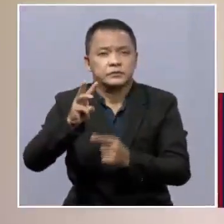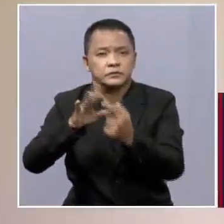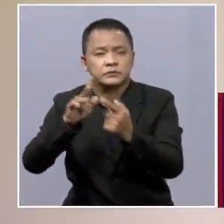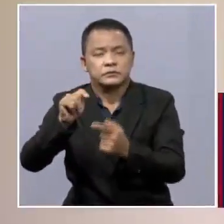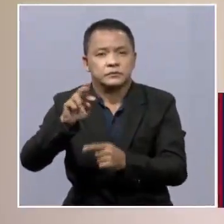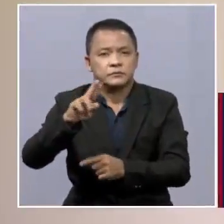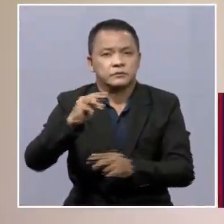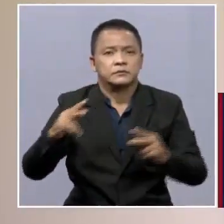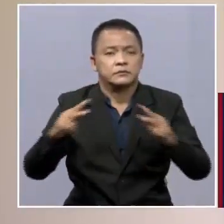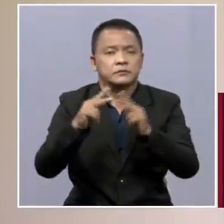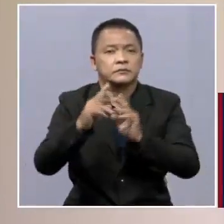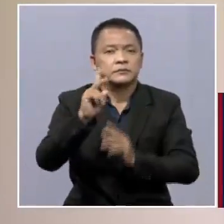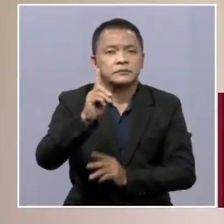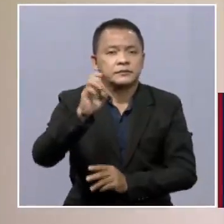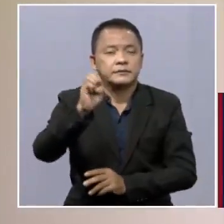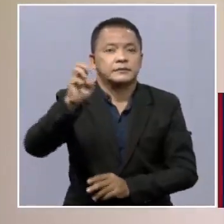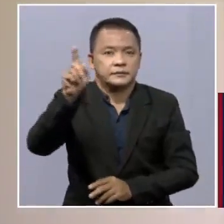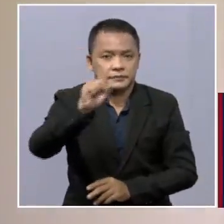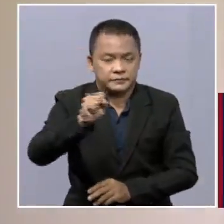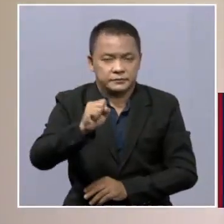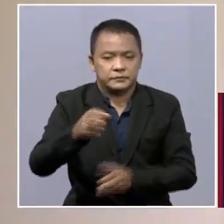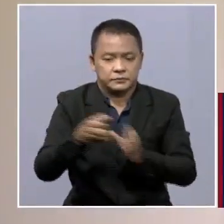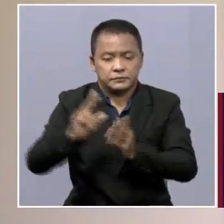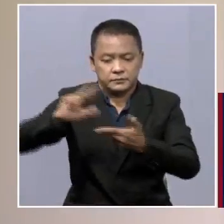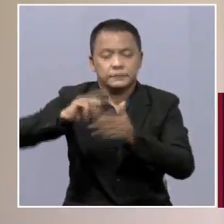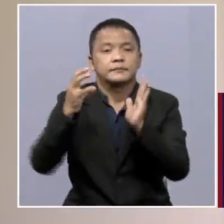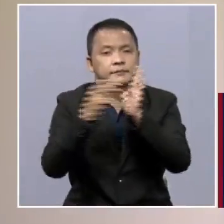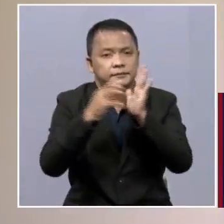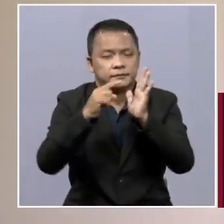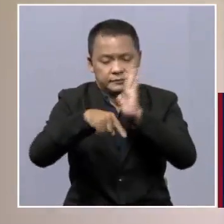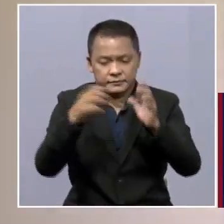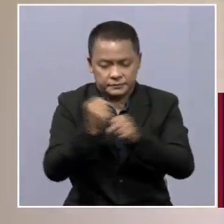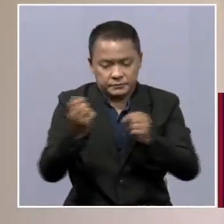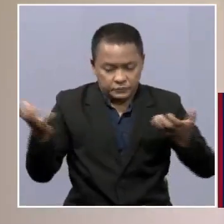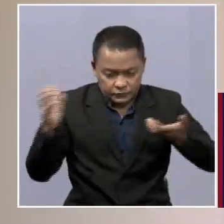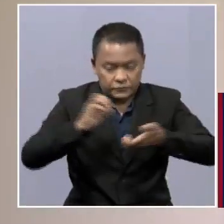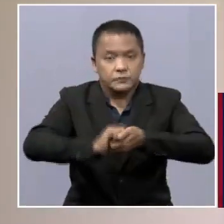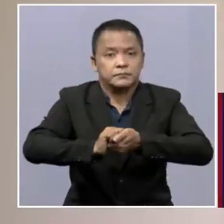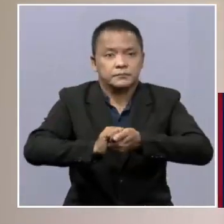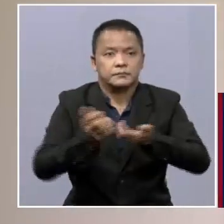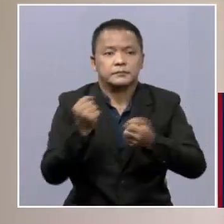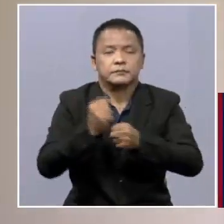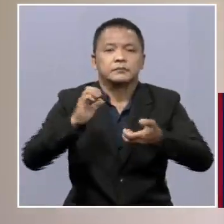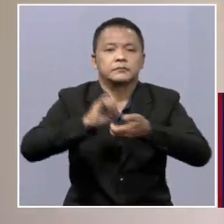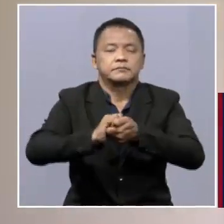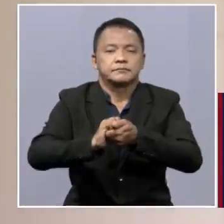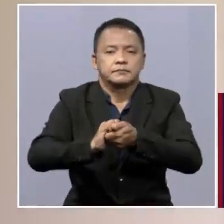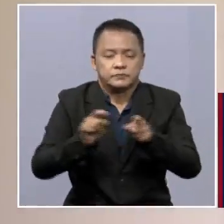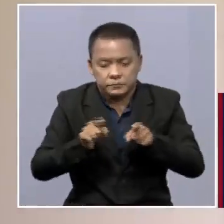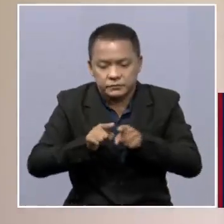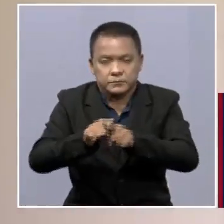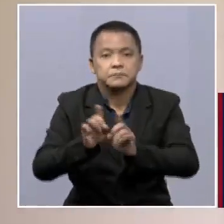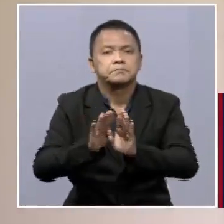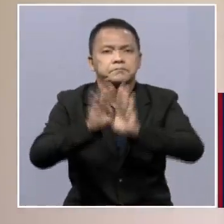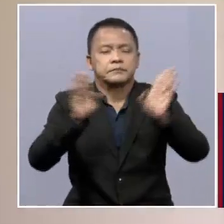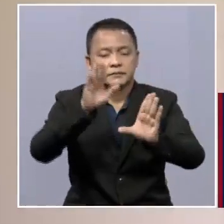รีว่าการกระทรวง DES แล้วก็แกนนำพลังประชารัฐภาคกลางครับเข้ามาทำงานร่วมกันกับคุณเสวกประเสริฐสุขอย่างใกล้ชิดเปิดตั